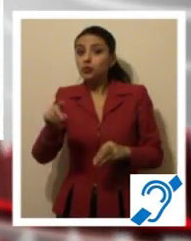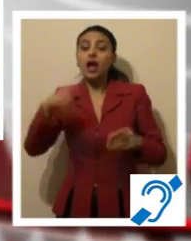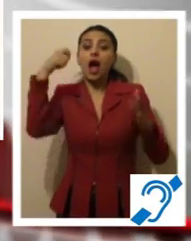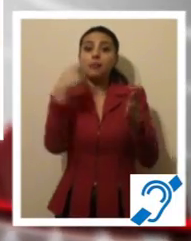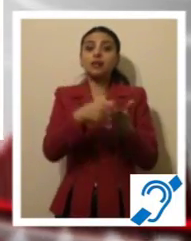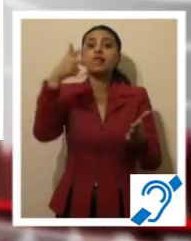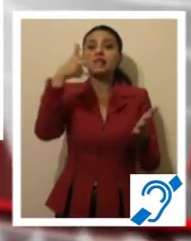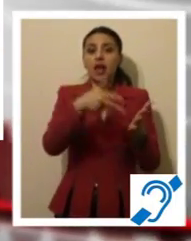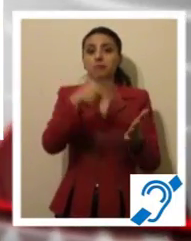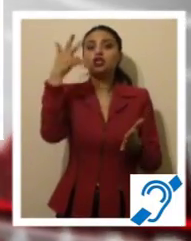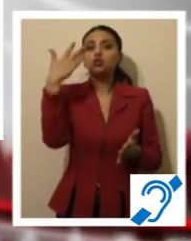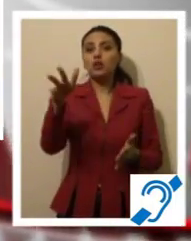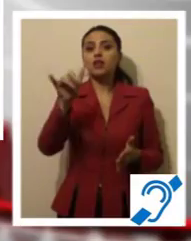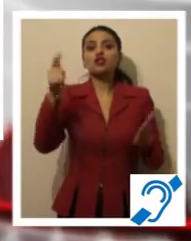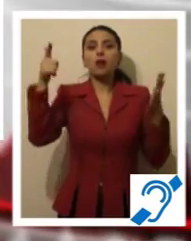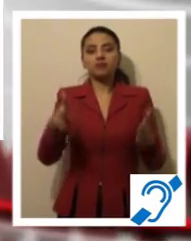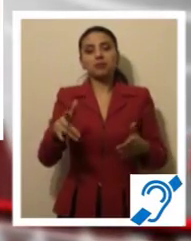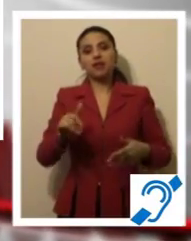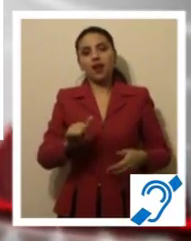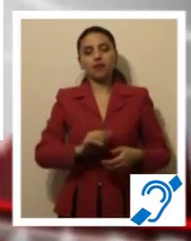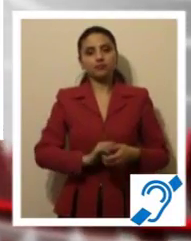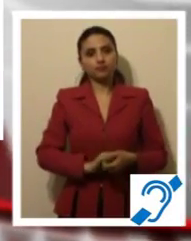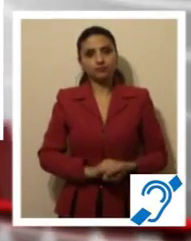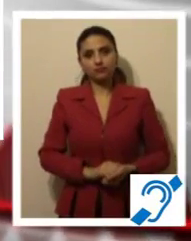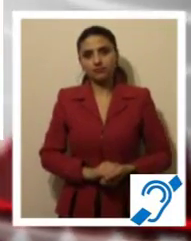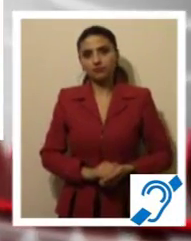la 3.500 la 7.000 de lei.